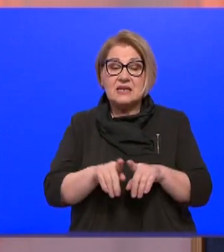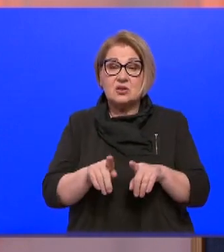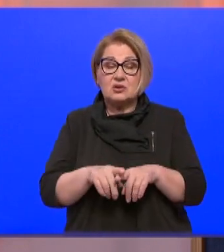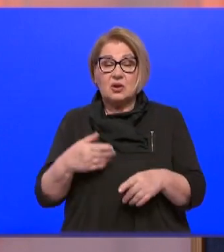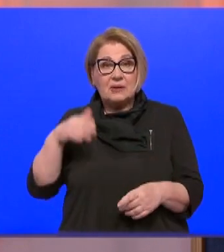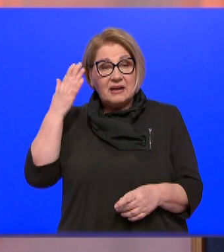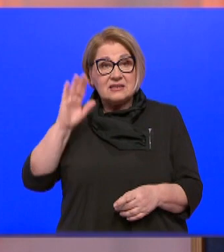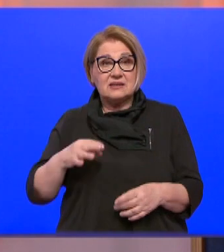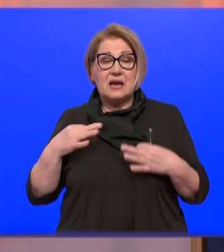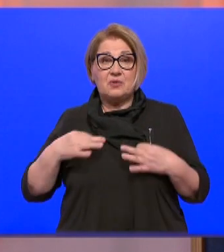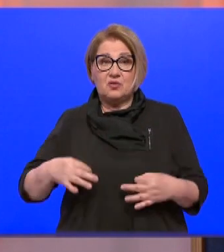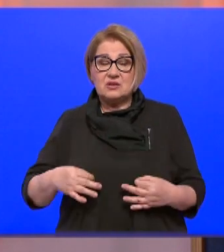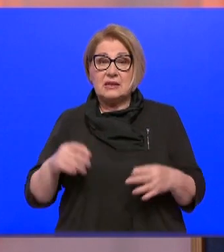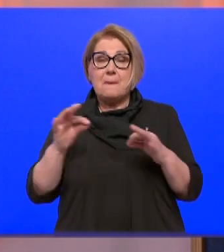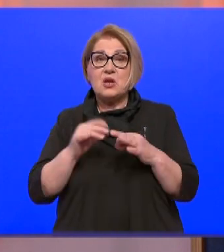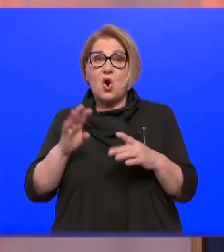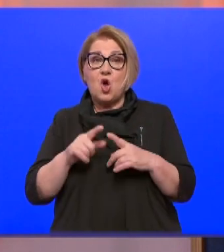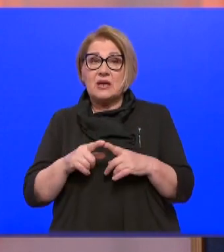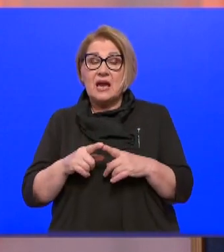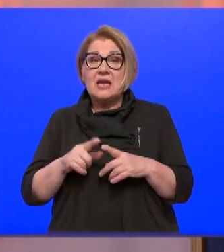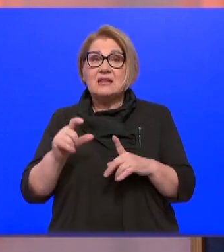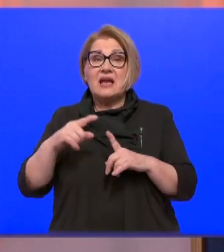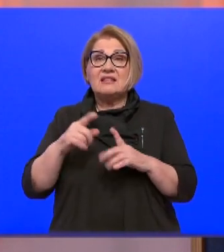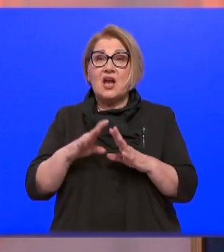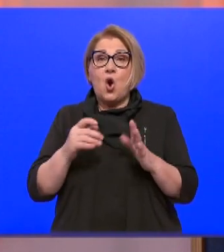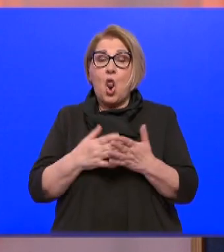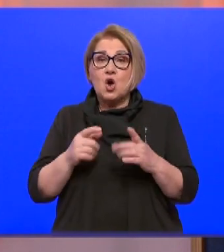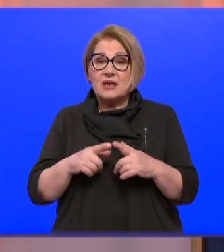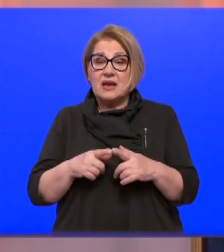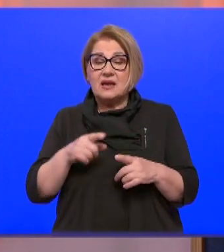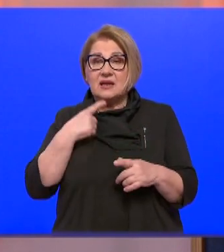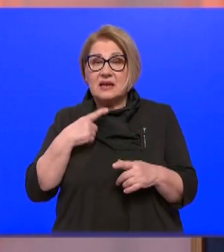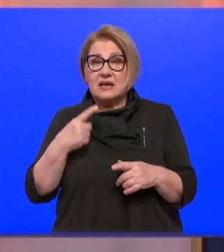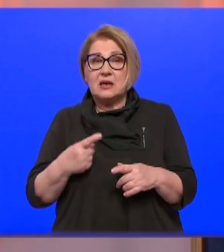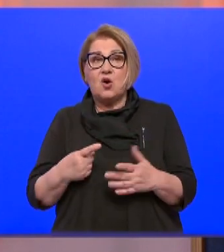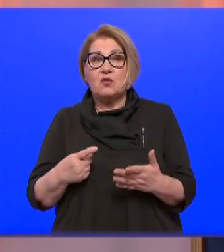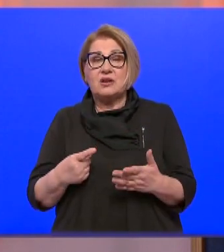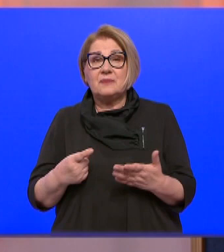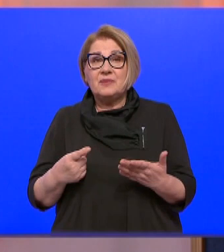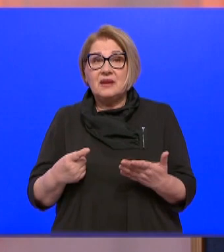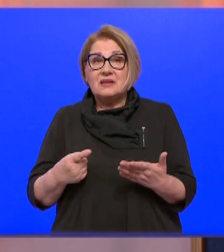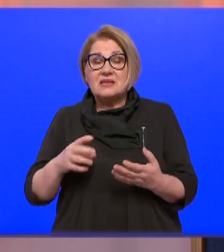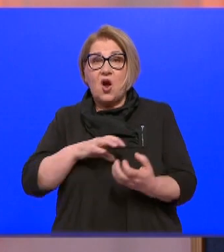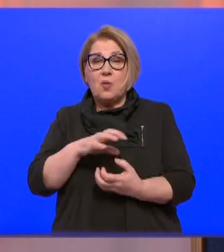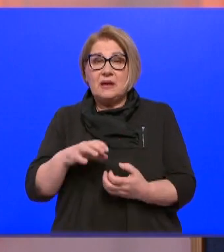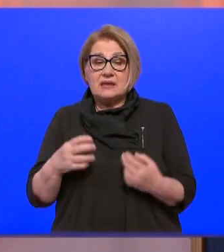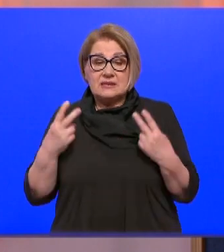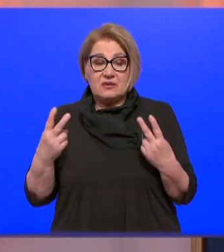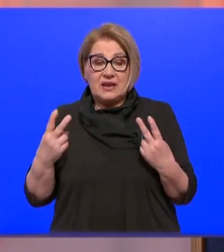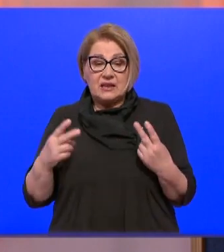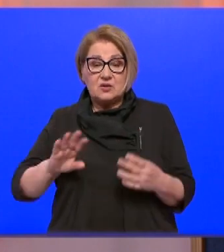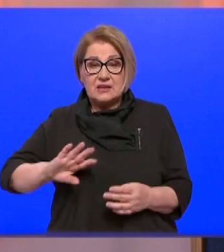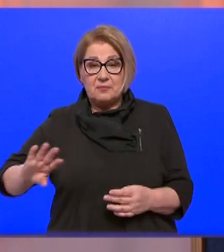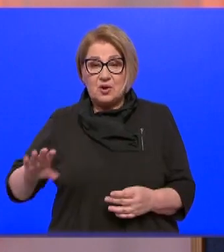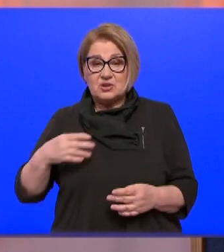možda ne znate da je profesorica biologije, da je teologinja i da je zagovaračica zapravo za obiteljske vrednote,